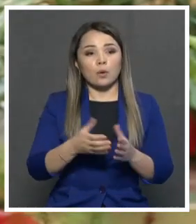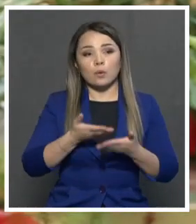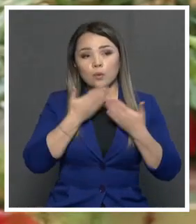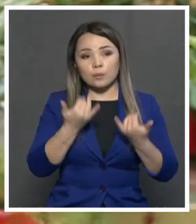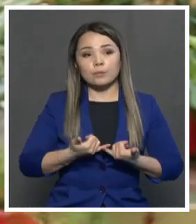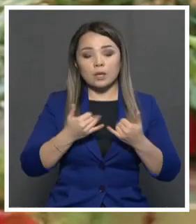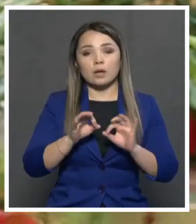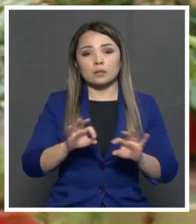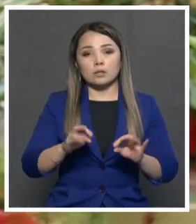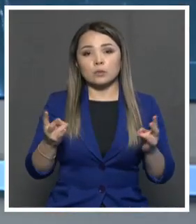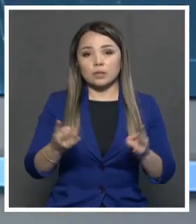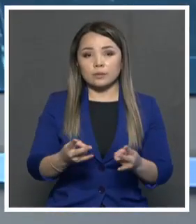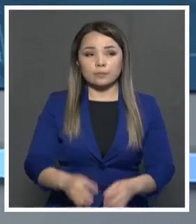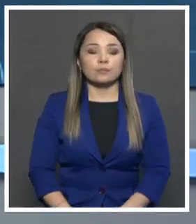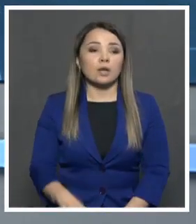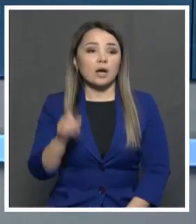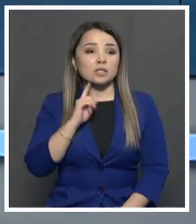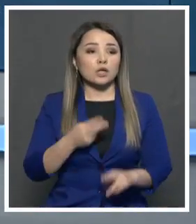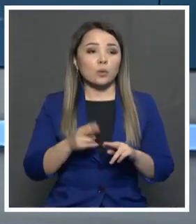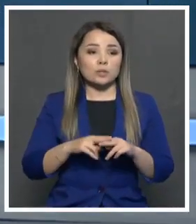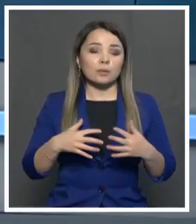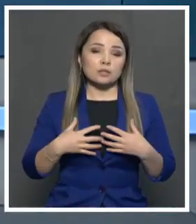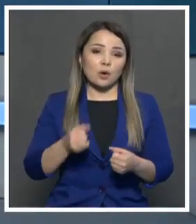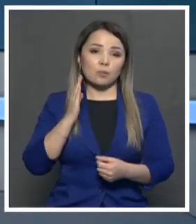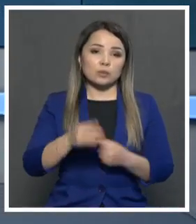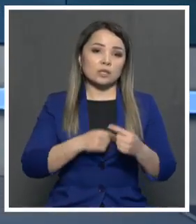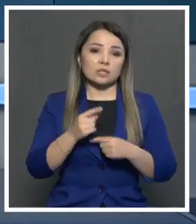оқырманға жеткізу керек. Әзірге осы, алда ауа райы мәліметі.